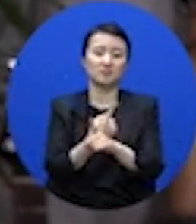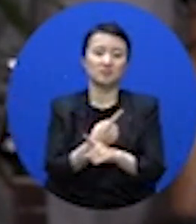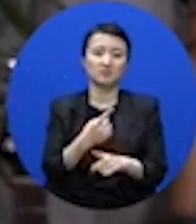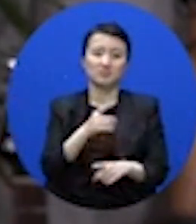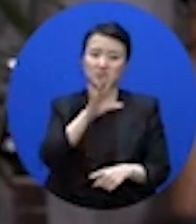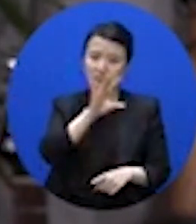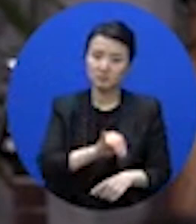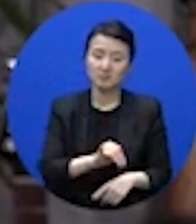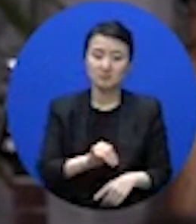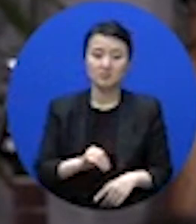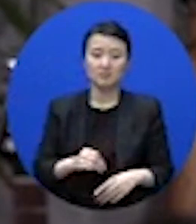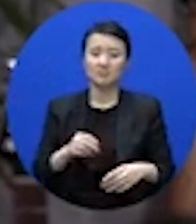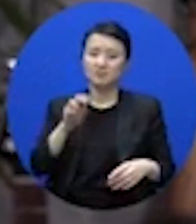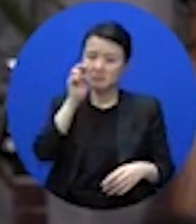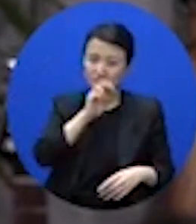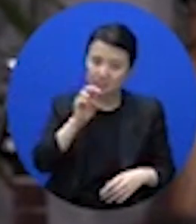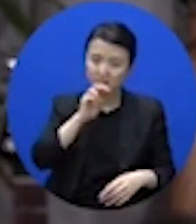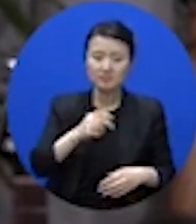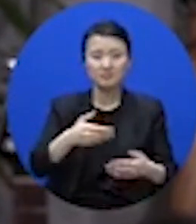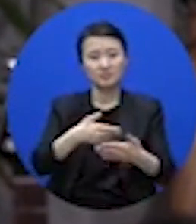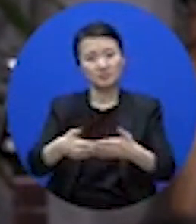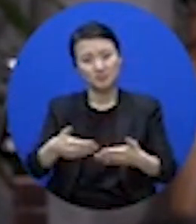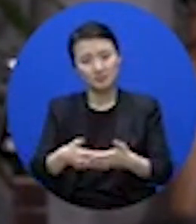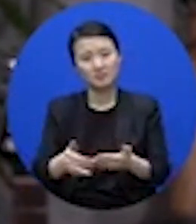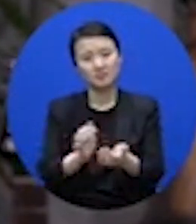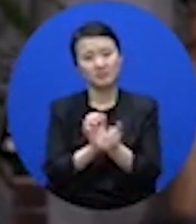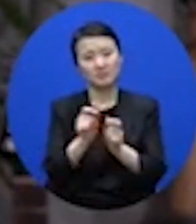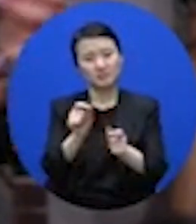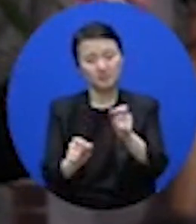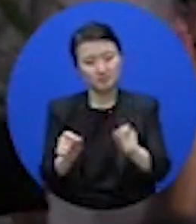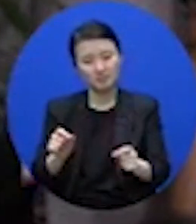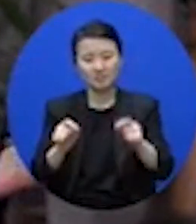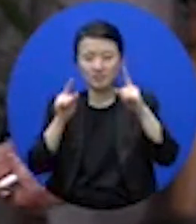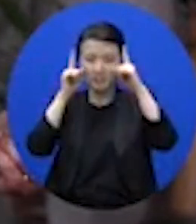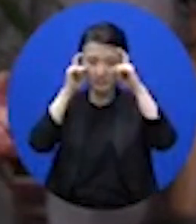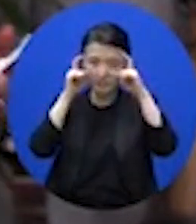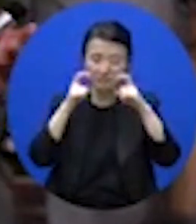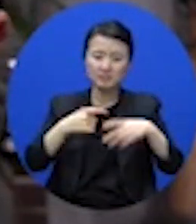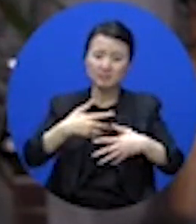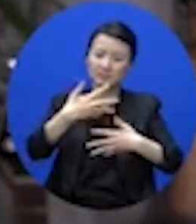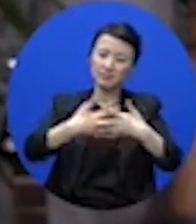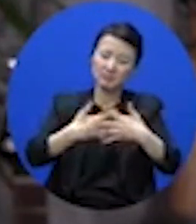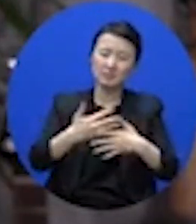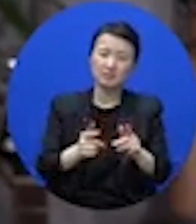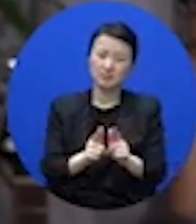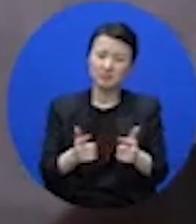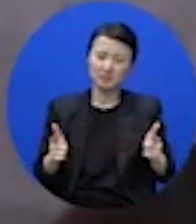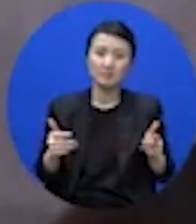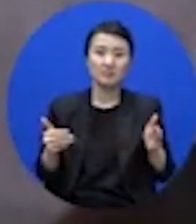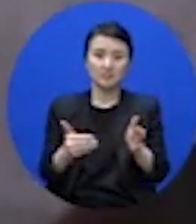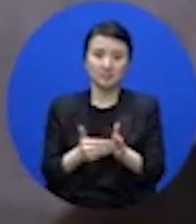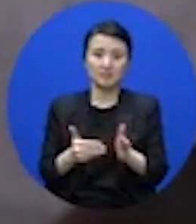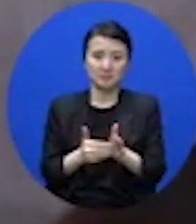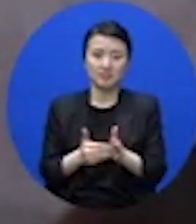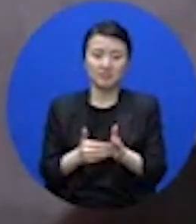음악도 들려주고 그림도 그리고 꽃도 꺾어 이런 사진도 보고 영화도 보고 막 임무를 했는데